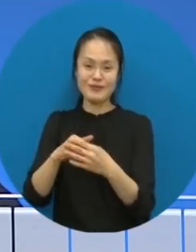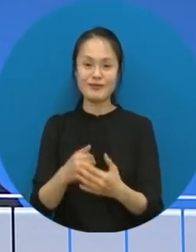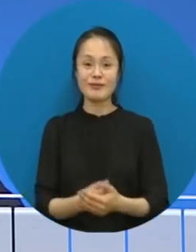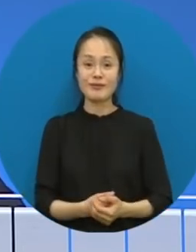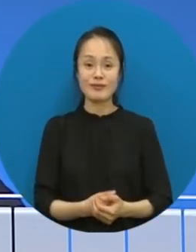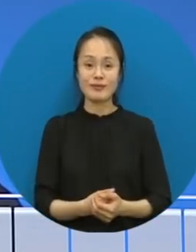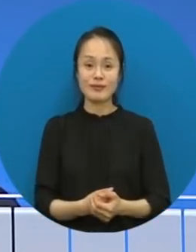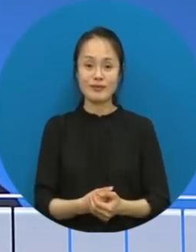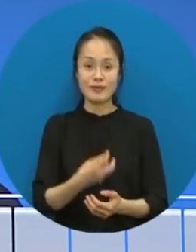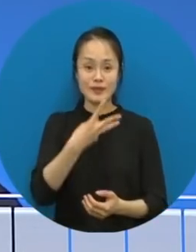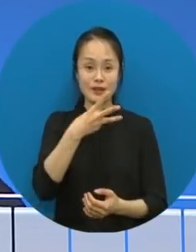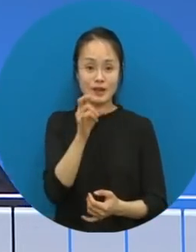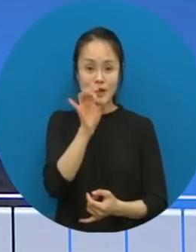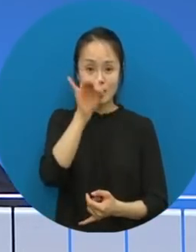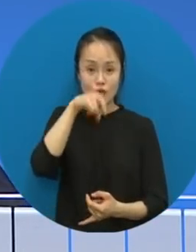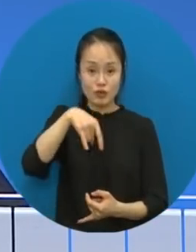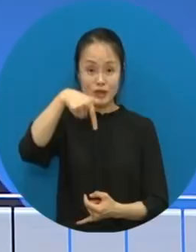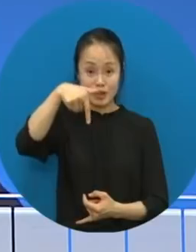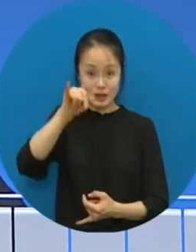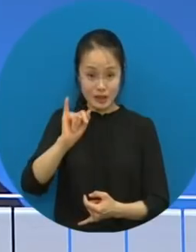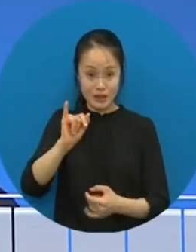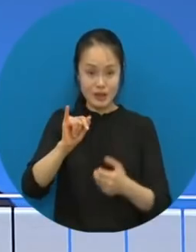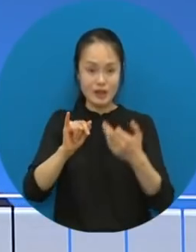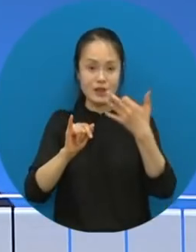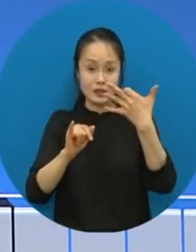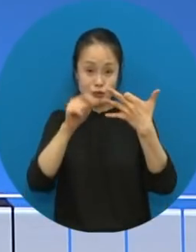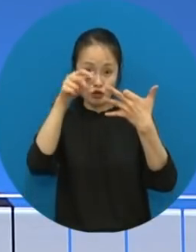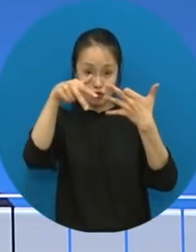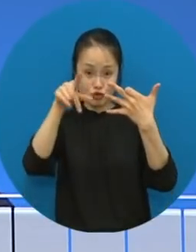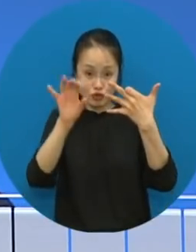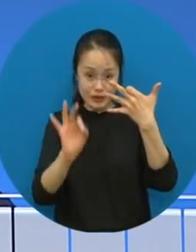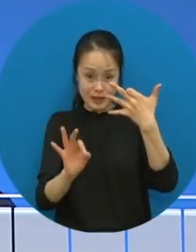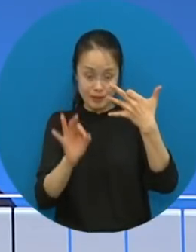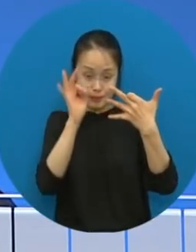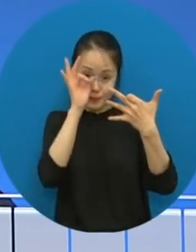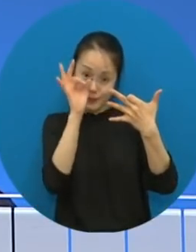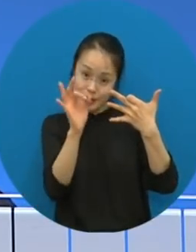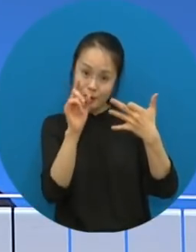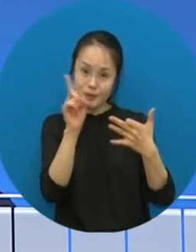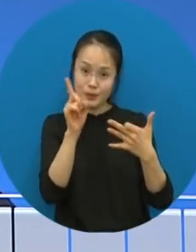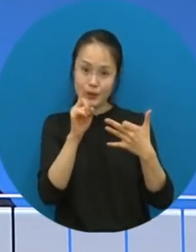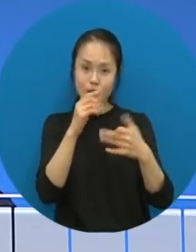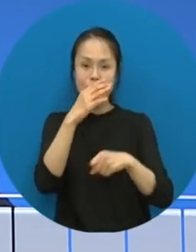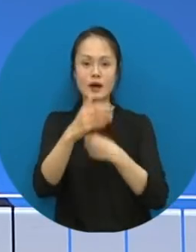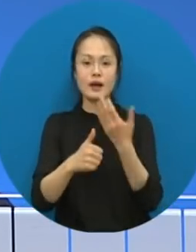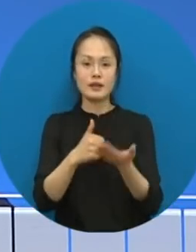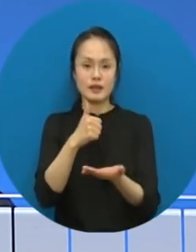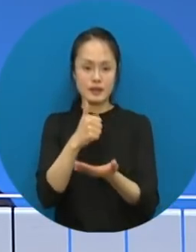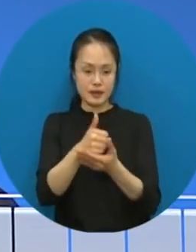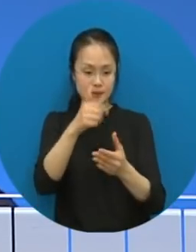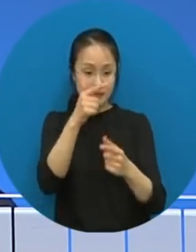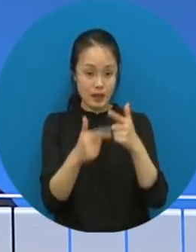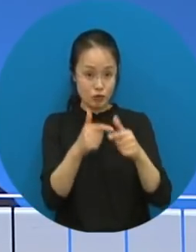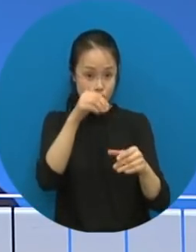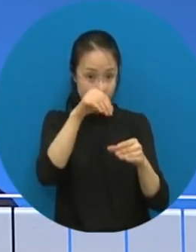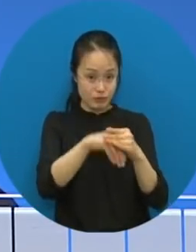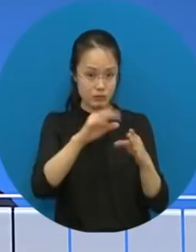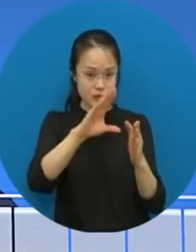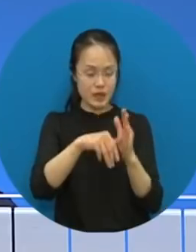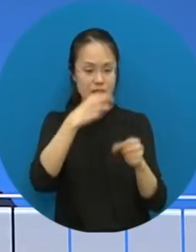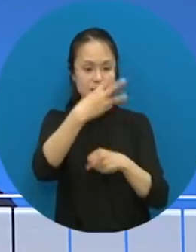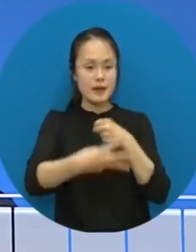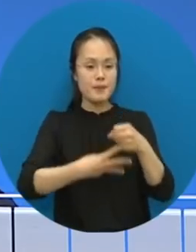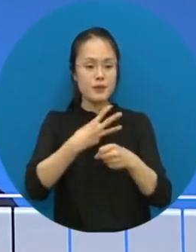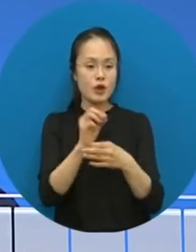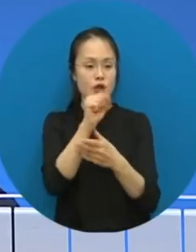하나님께서 레위기 19장에 보면 하나님께서 하나님의 나무를 심으실 때 3년 동안은 열매를 먹지 말라 하시고 3년